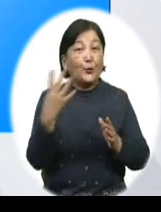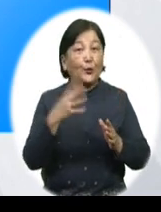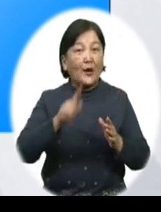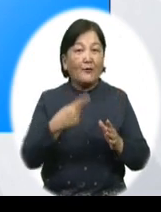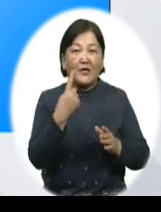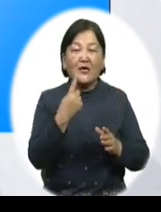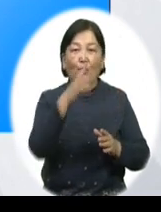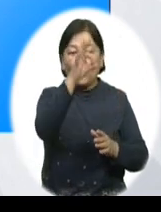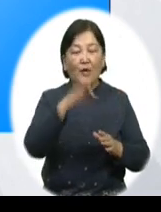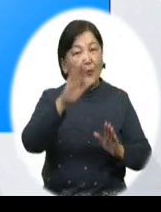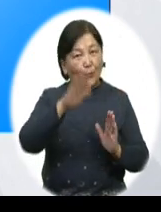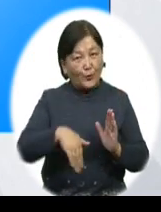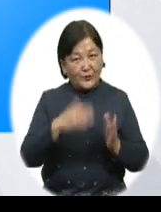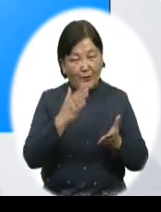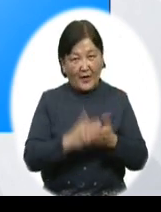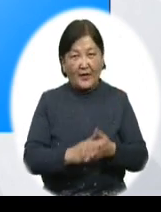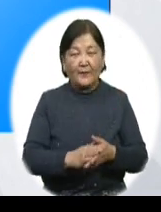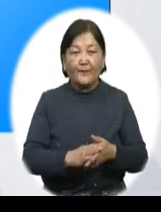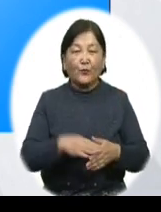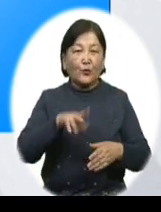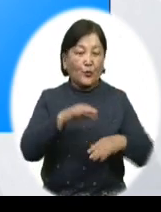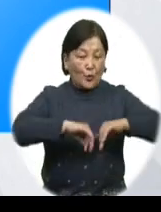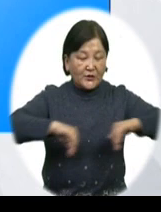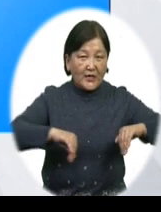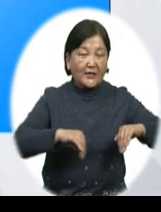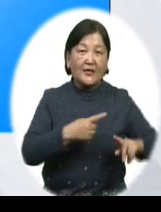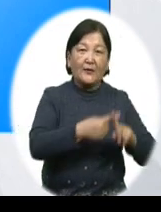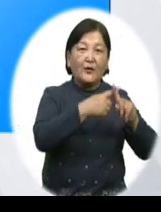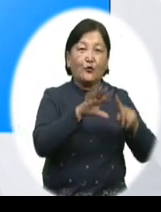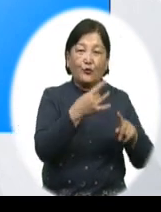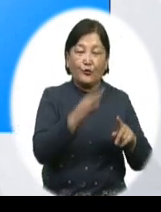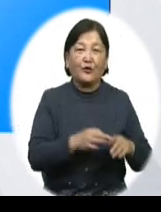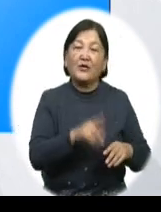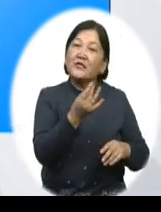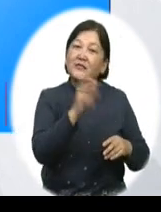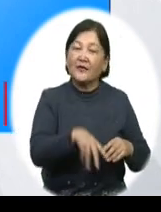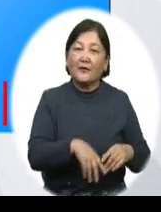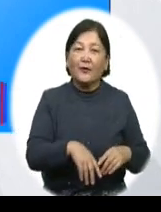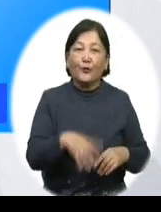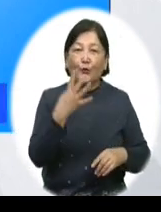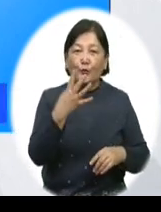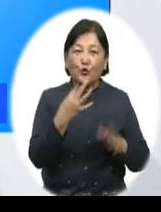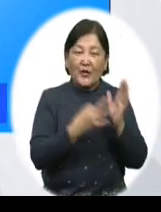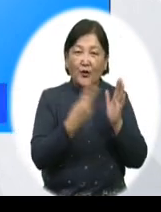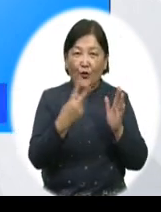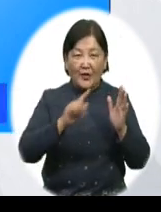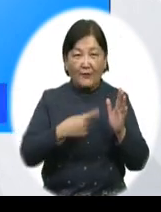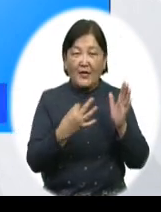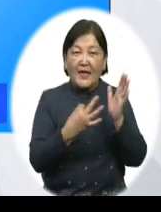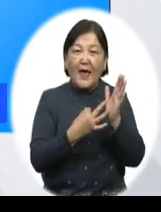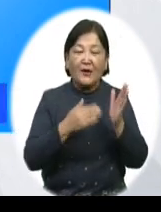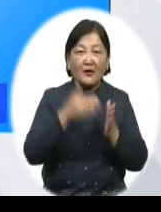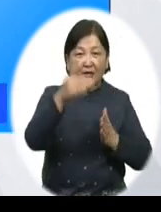14.1% буурсан байна. Бусад хөрөнгө, тусгайлан нэр загдаж ангилагдсанаас бусад хөрөнгийн зардал хамаарах зардал 482.8